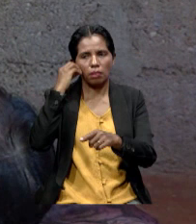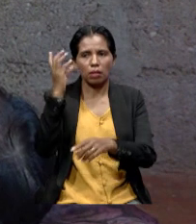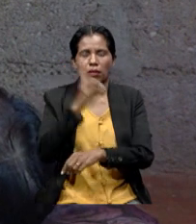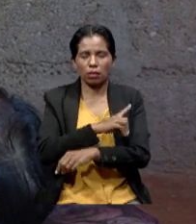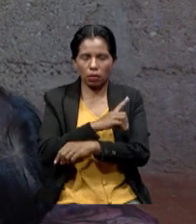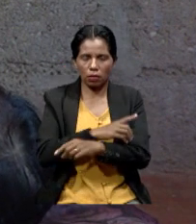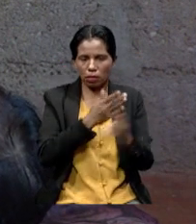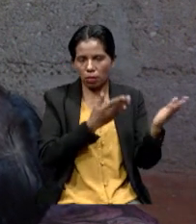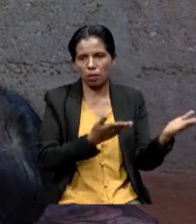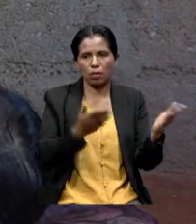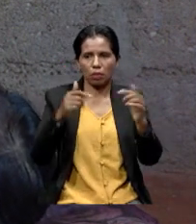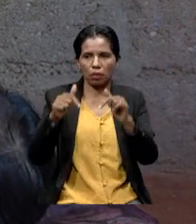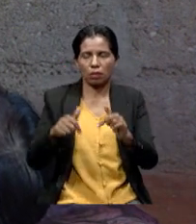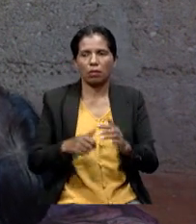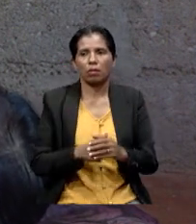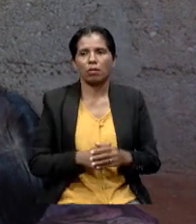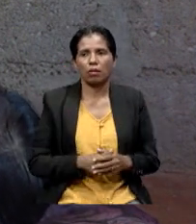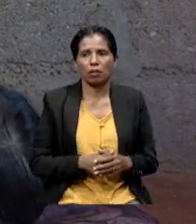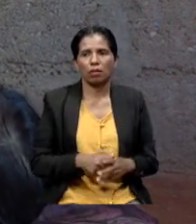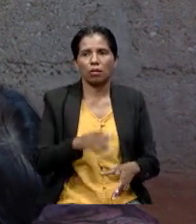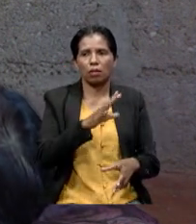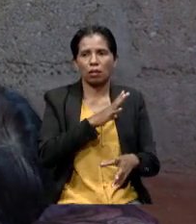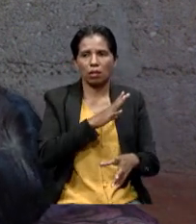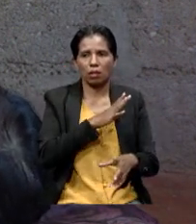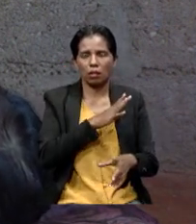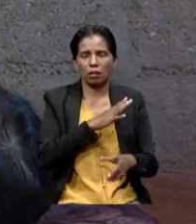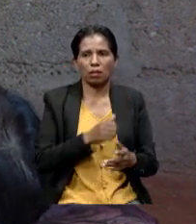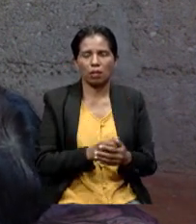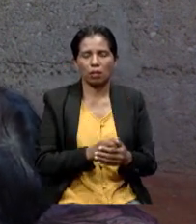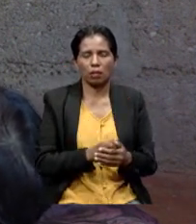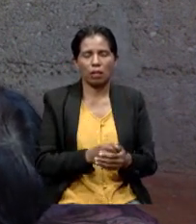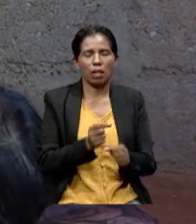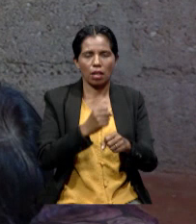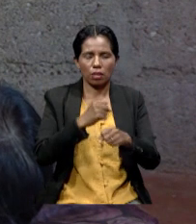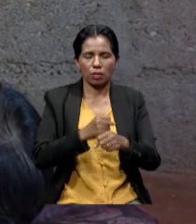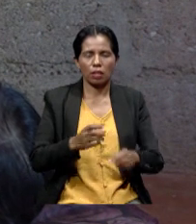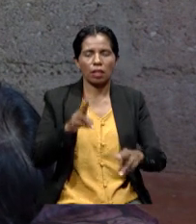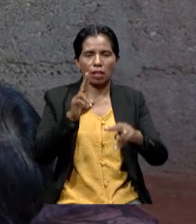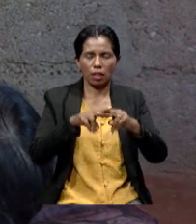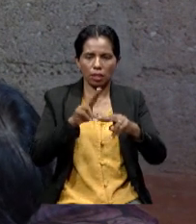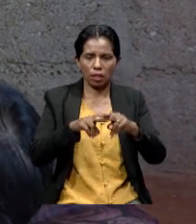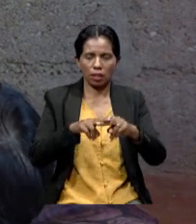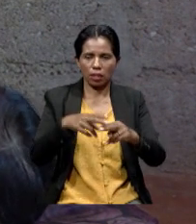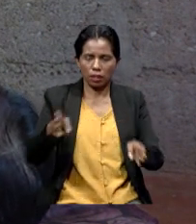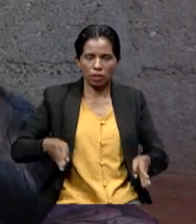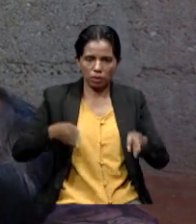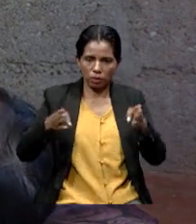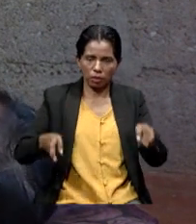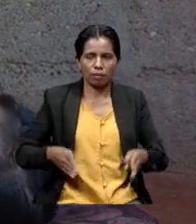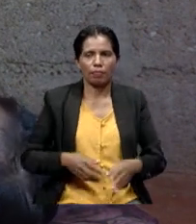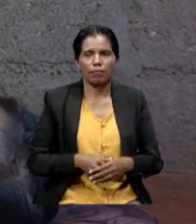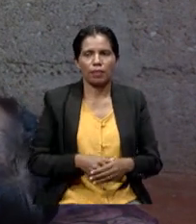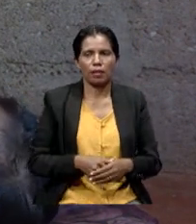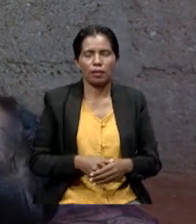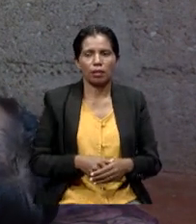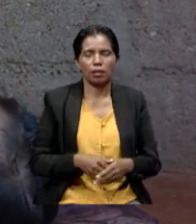mai lori ba to dia anto hein ba suka te ni kal kursi roda suka te ni kursi roda sera to te fulan